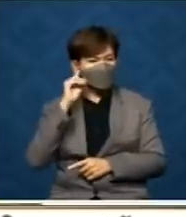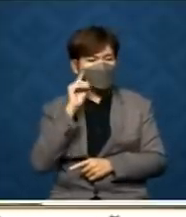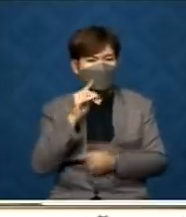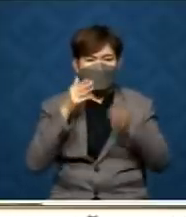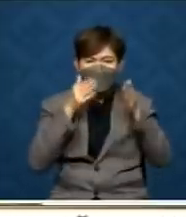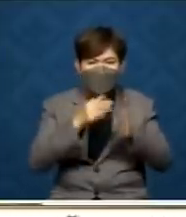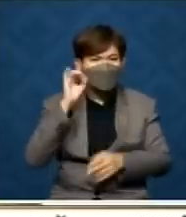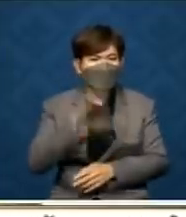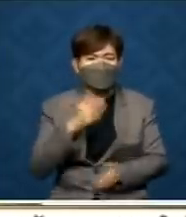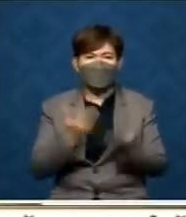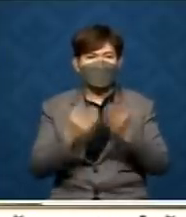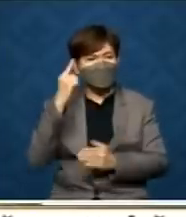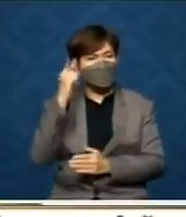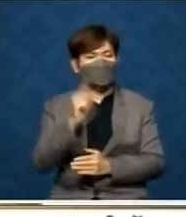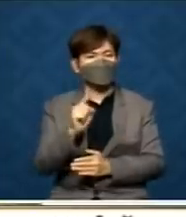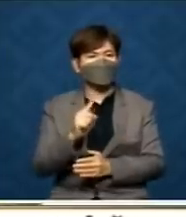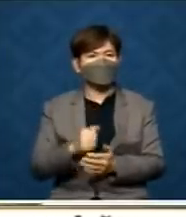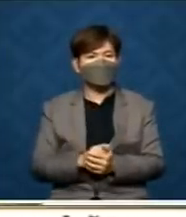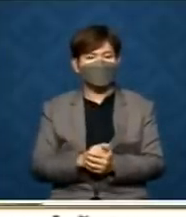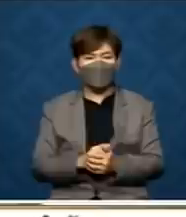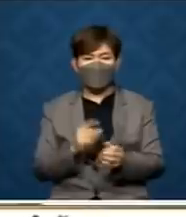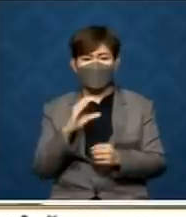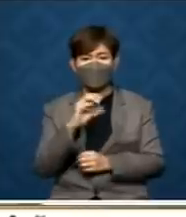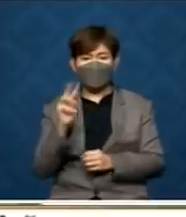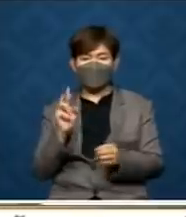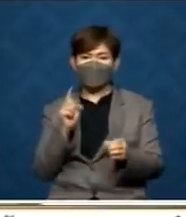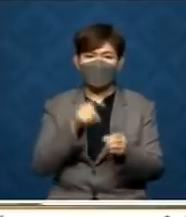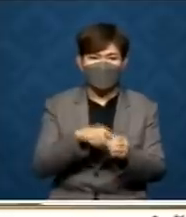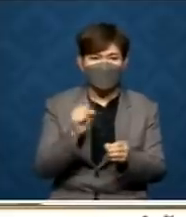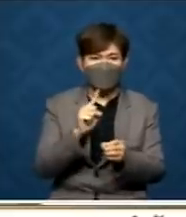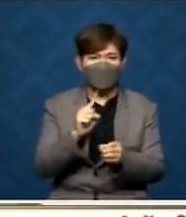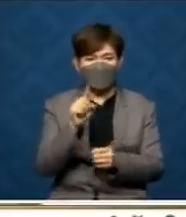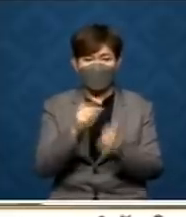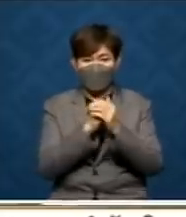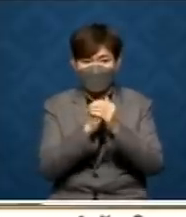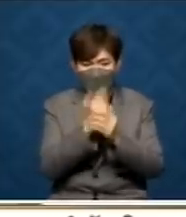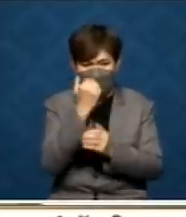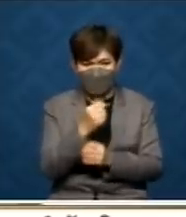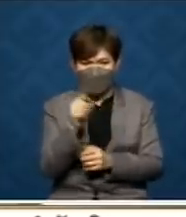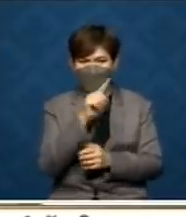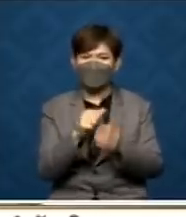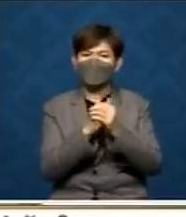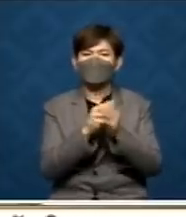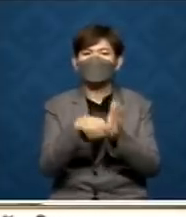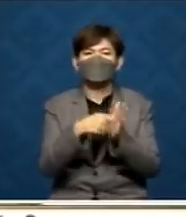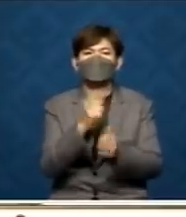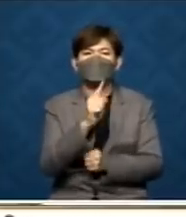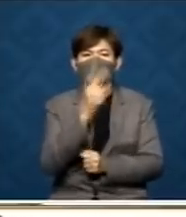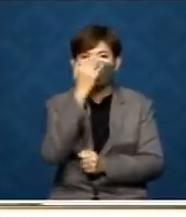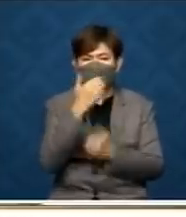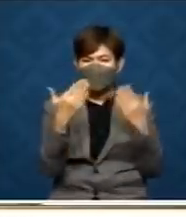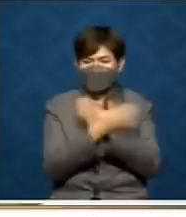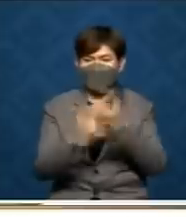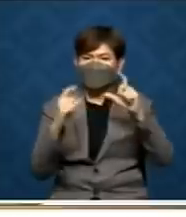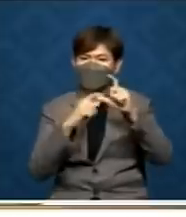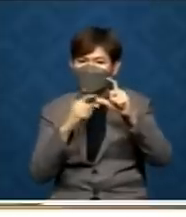ถูกแต่พอไปคว้าของแห่งปั้มปตซีรีเบ็คสโนว์ไวท์แป๊บทำไมต้องเป็นชิ้น old atทำไมไม่เป็นไฟ